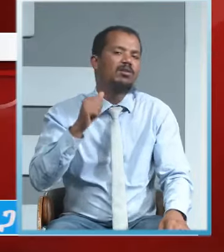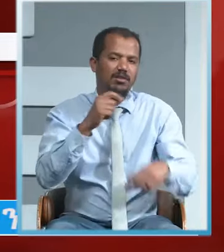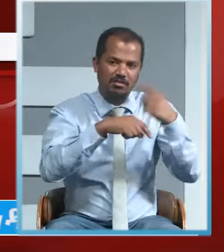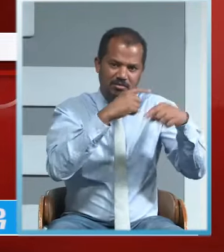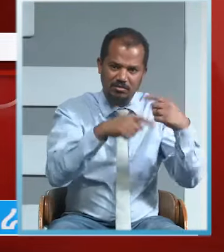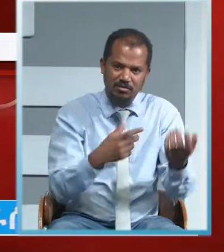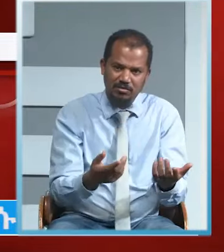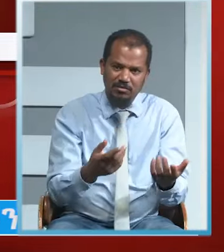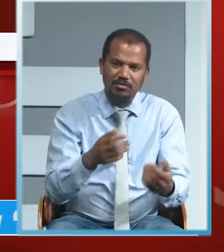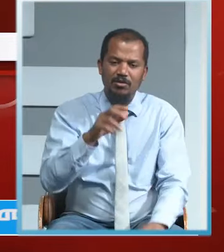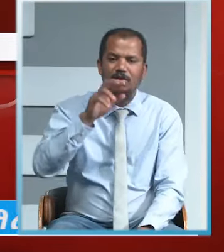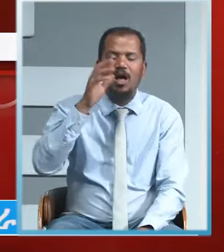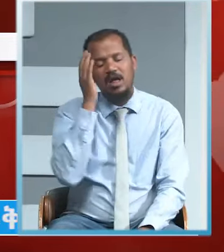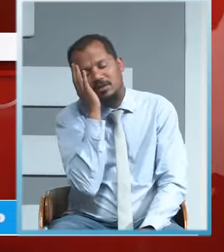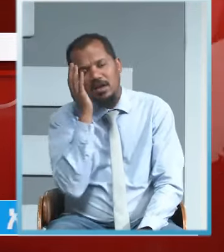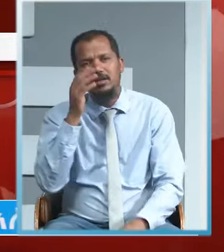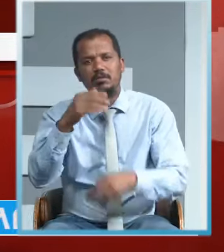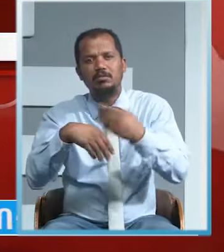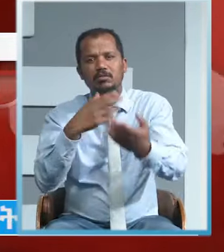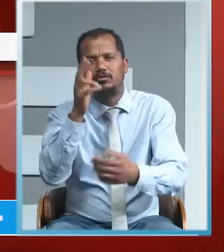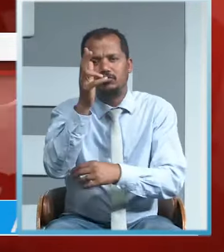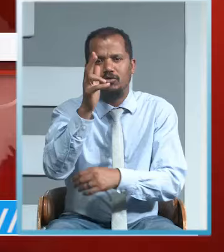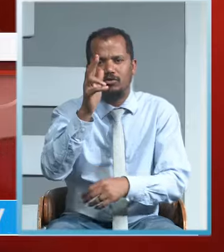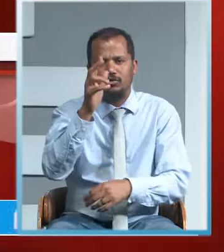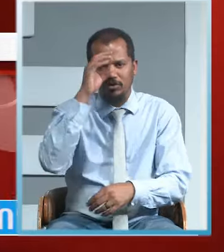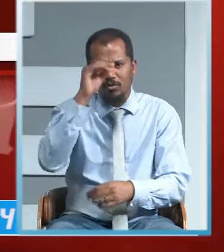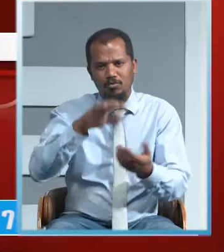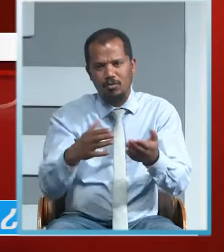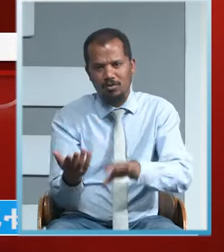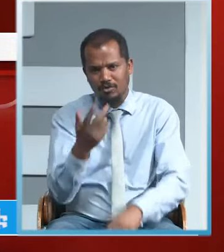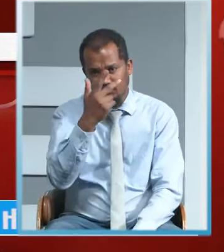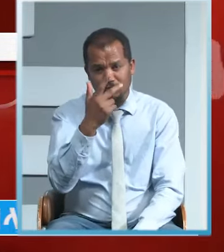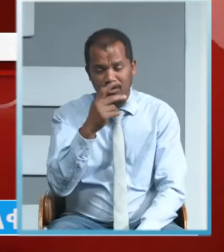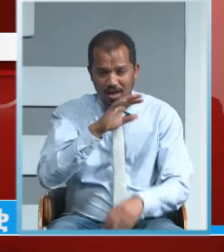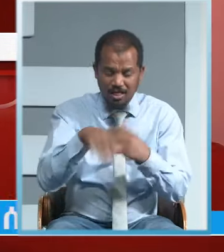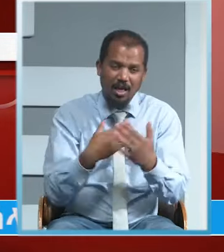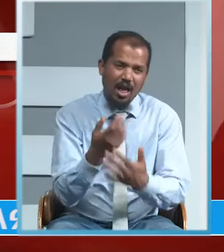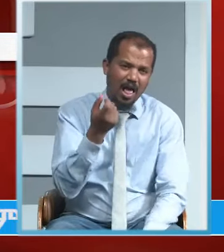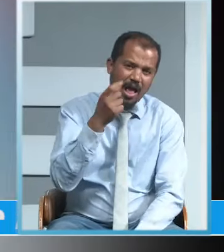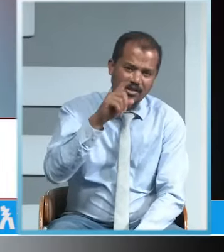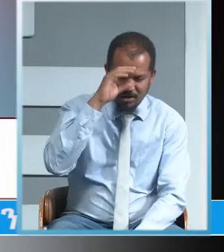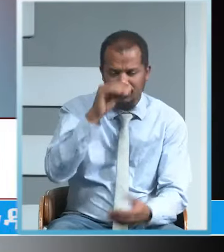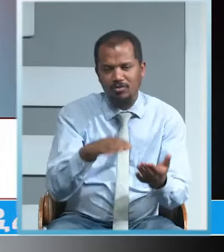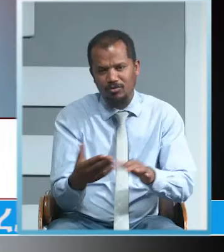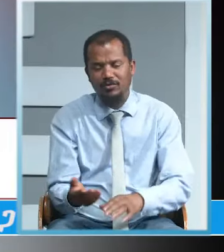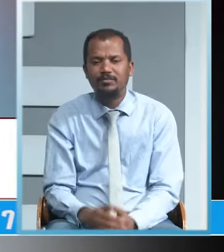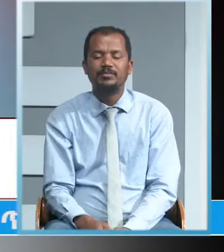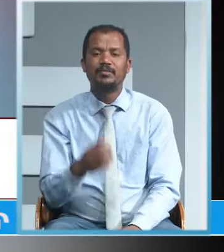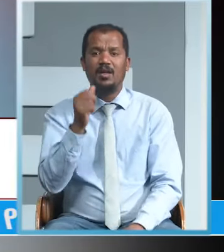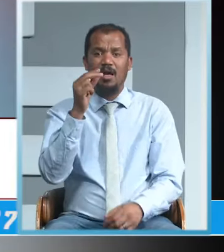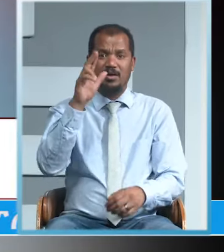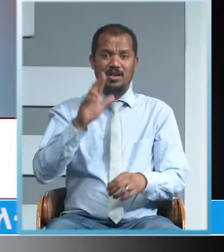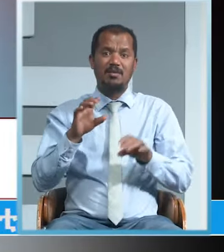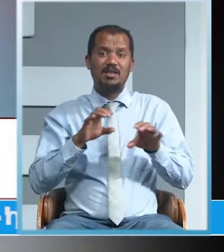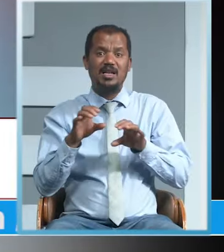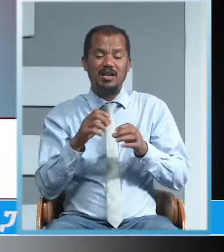ደግሞ 3 ሰው ሞቶ ነው ያደረው እና የሞት ብዛት አጠቃላይ 11 ነው የደረሰው። ኢንስፔክተር አበራ